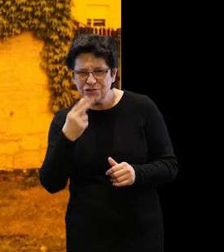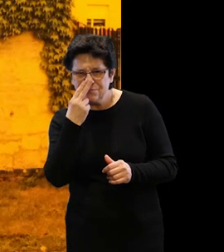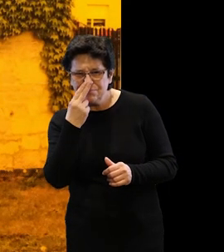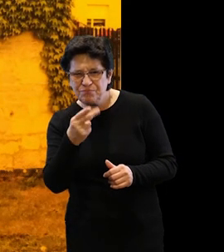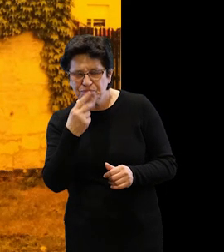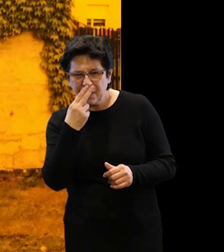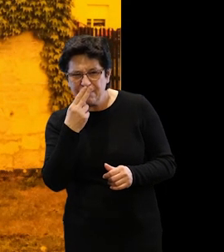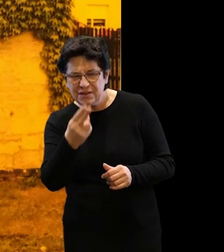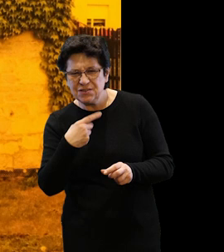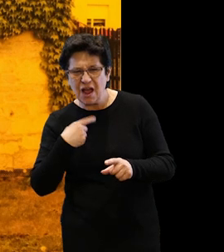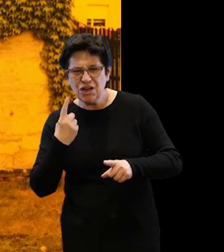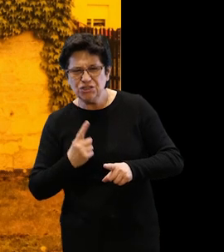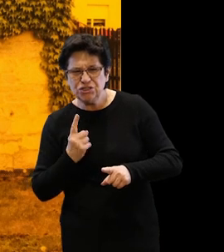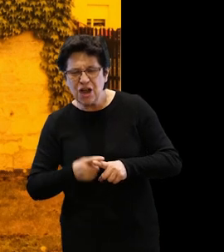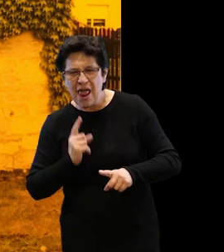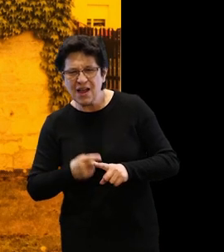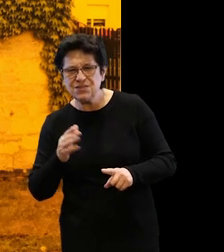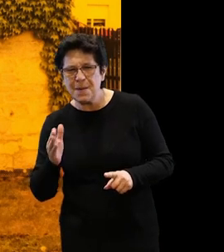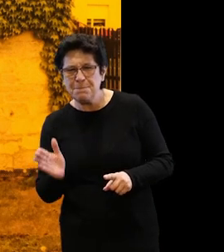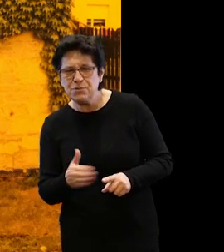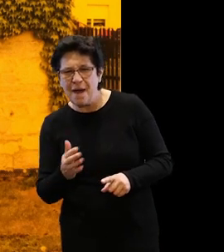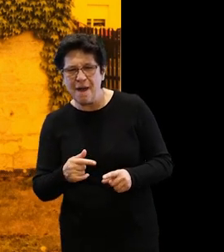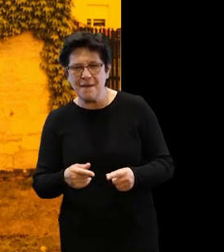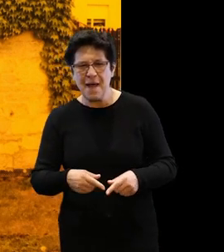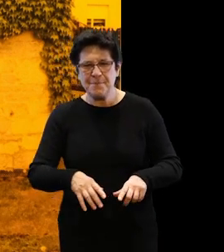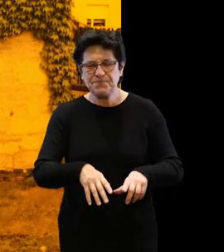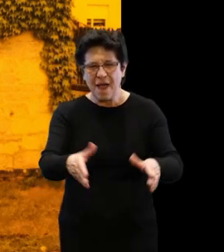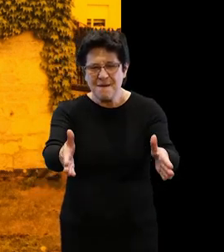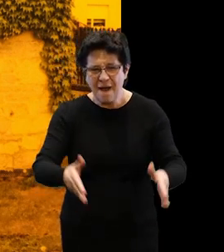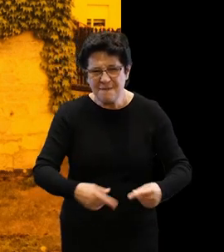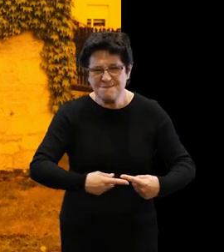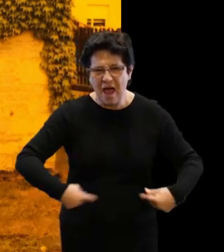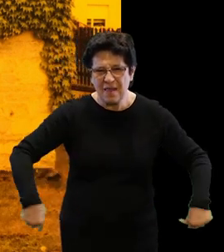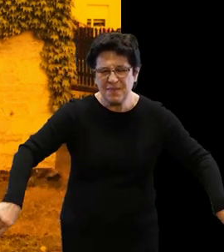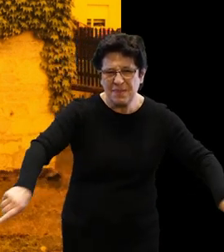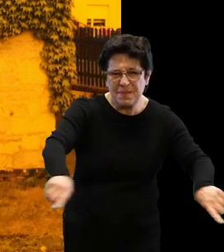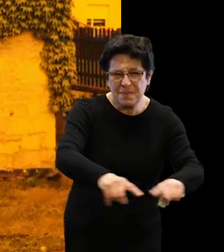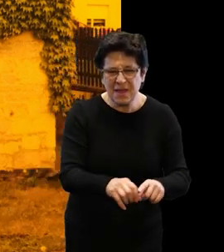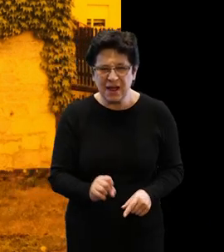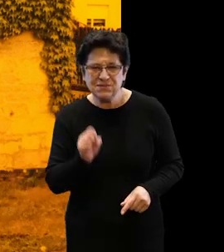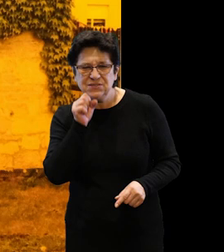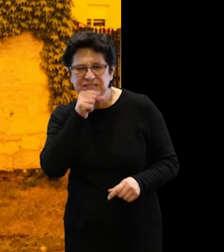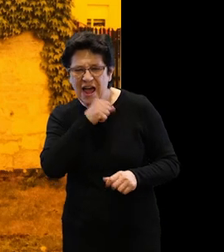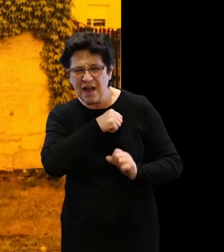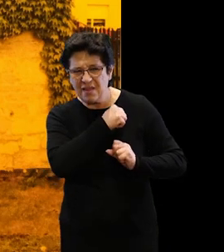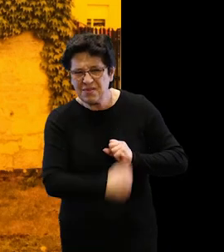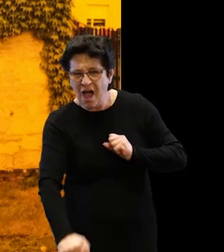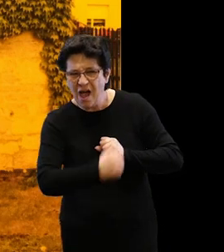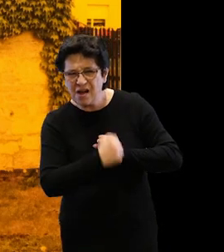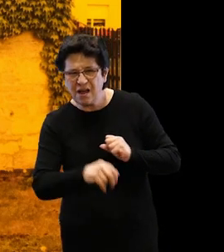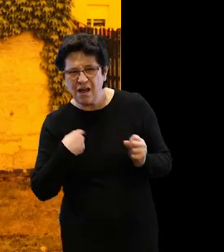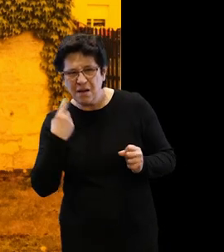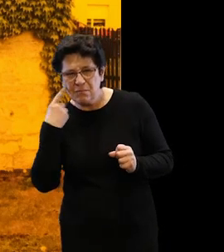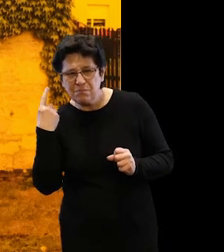jakieś żelazne przedmioty jakieś wanny jakieś tutaj stara tarka leży i już tak jak to się mówi